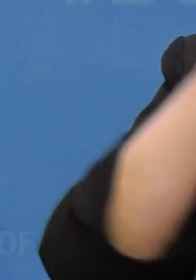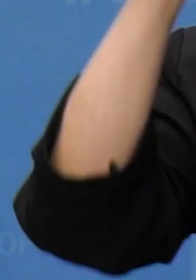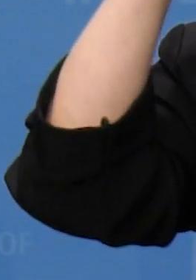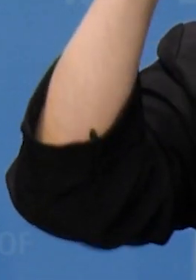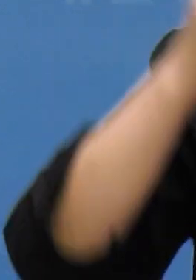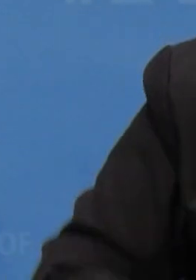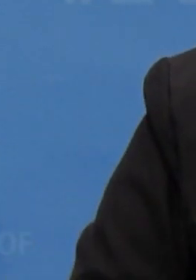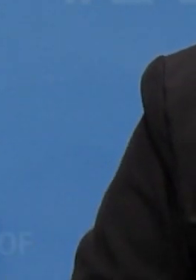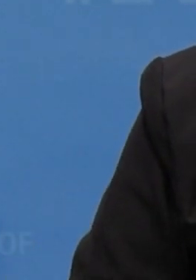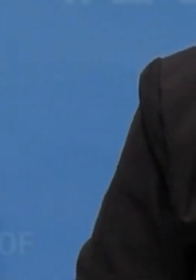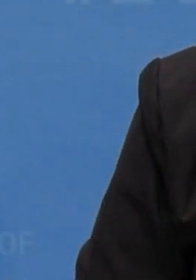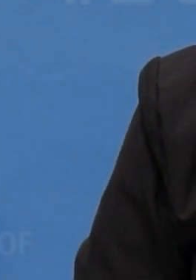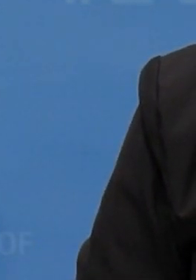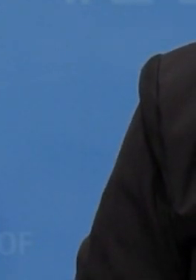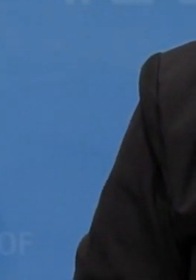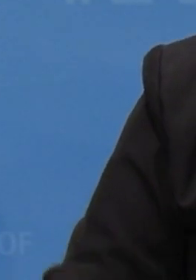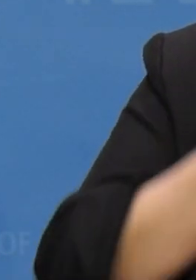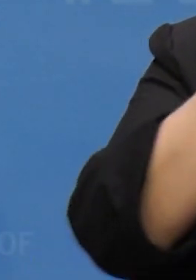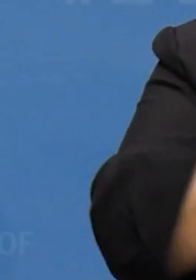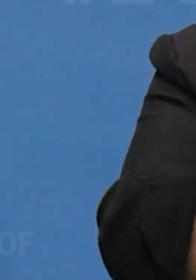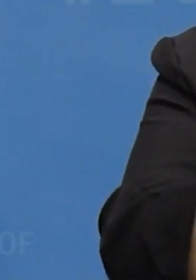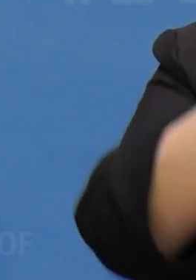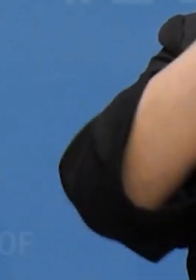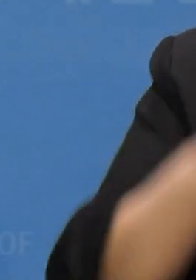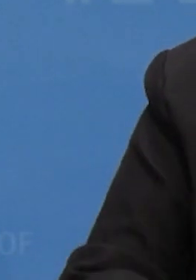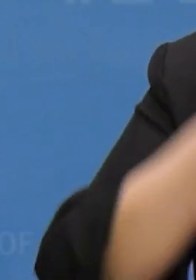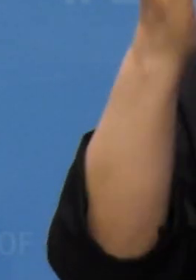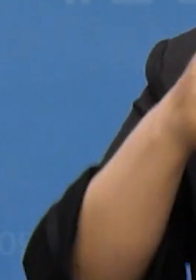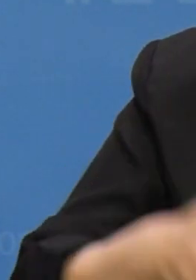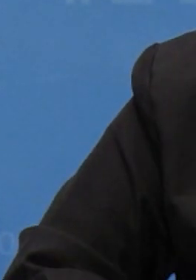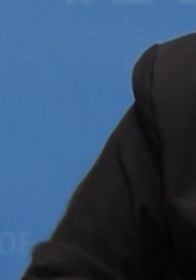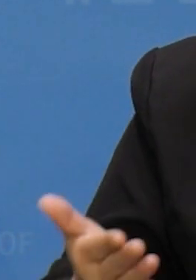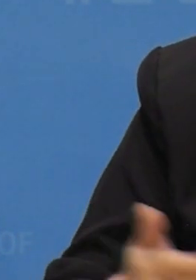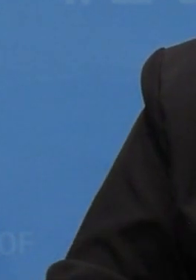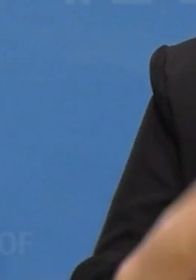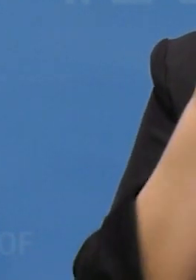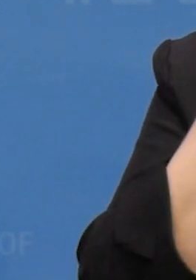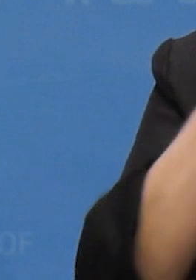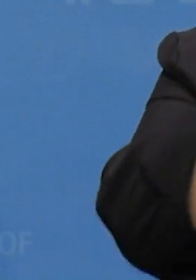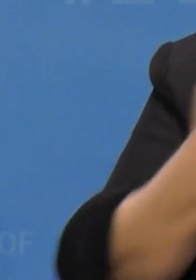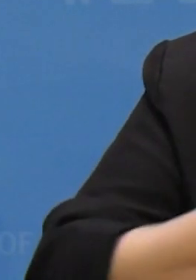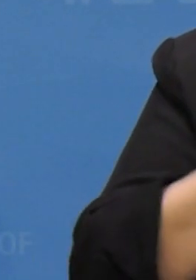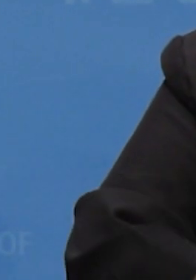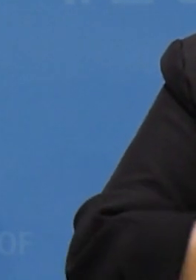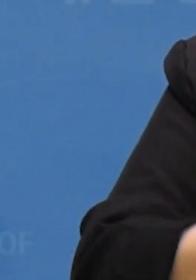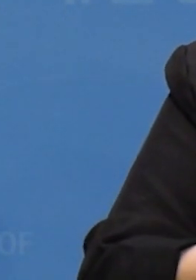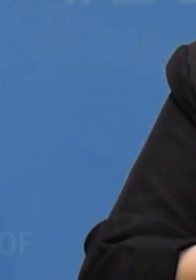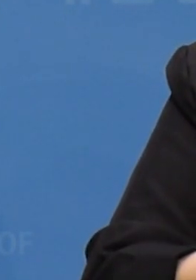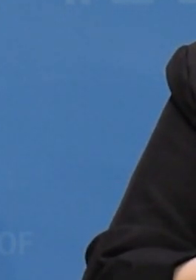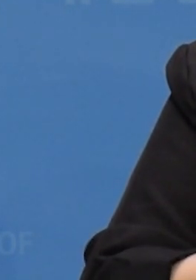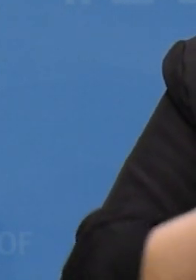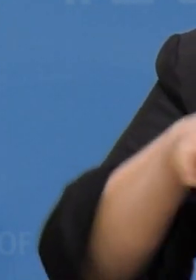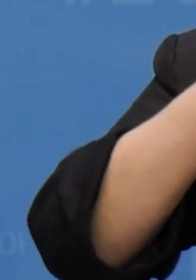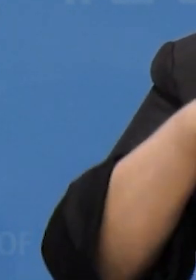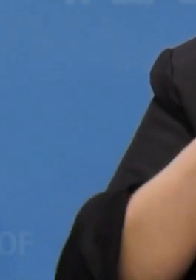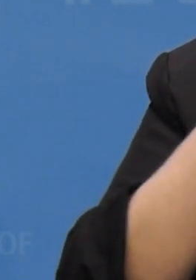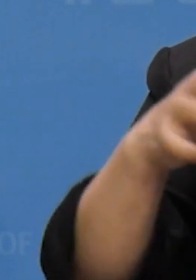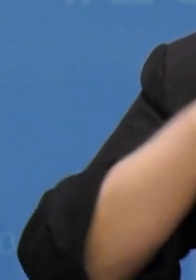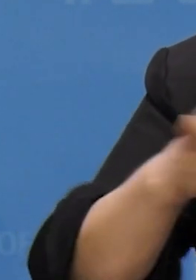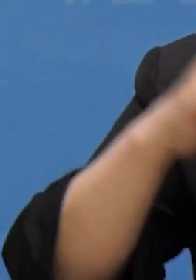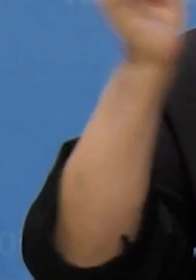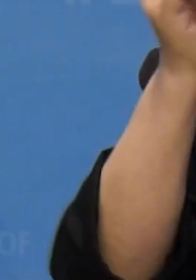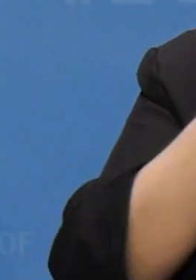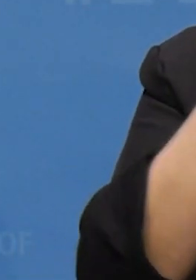있습니다 법 규정 다 필요 없고 서울 양평 고속도로를 전쟁에 도구로